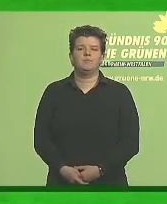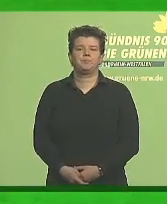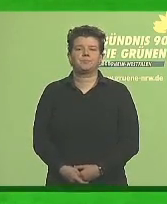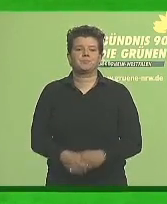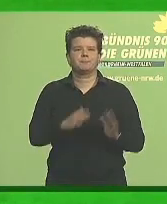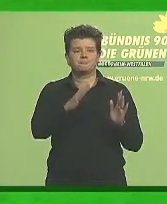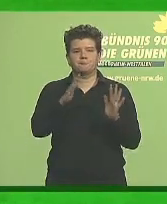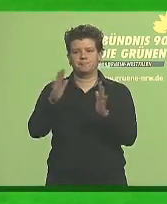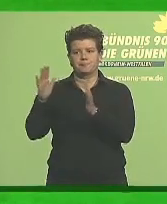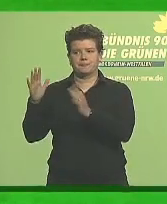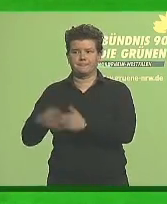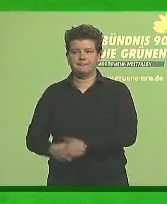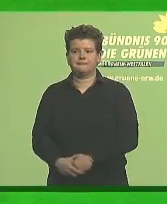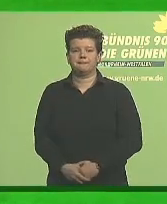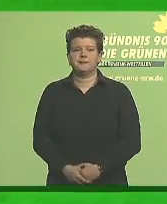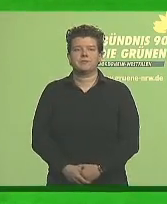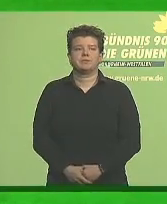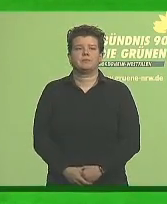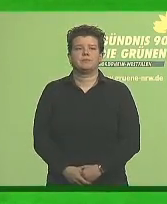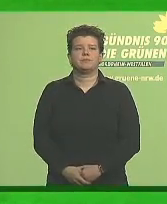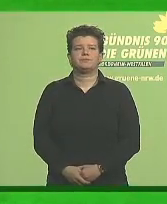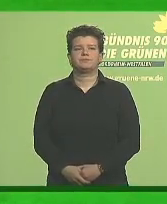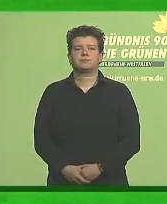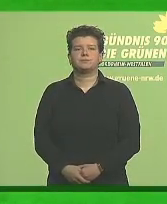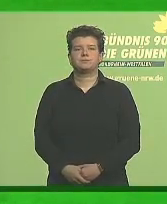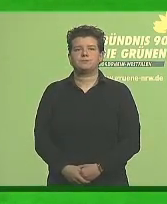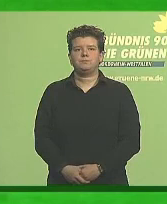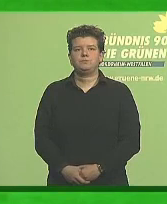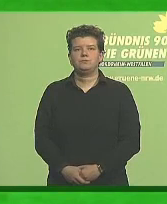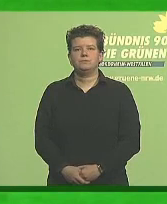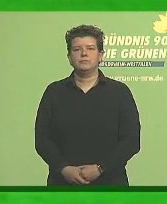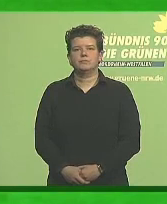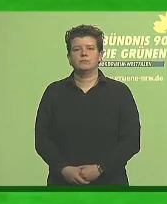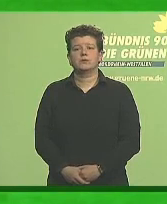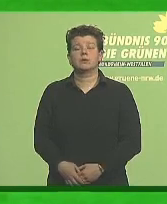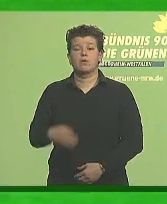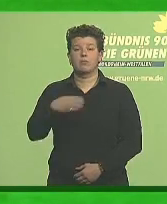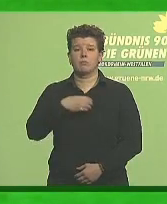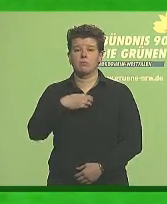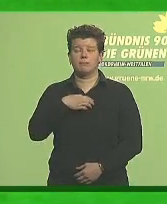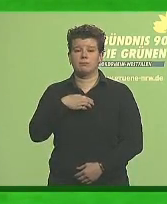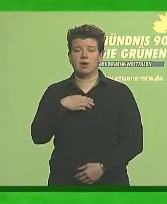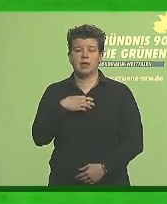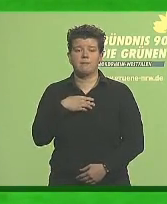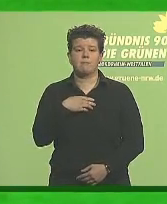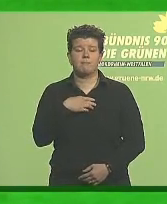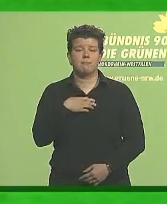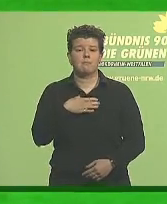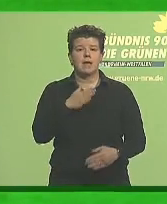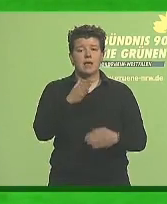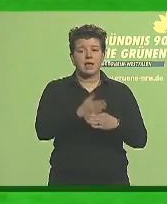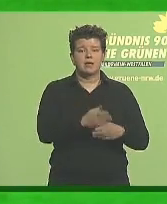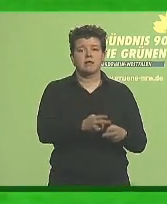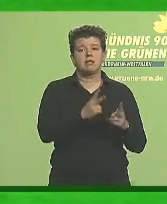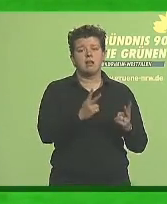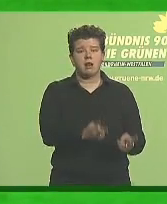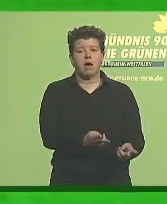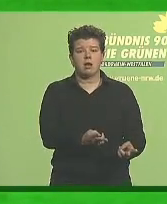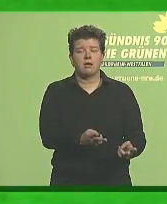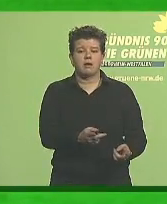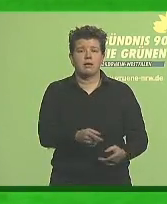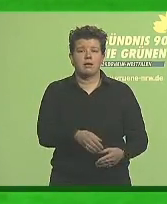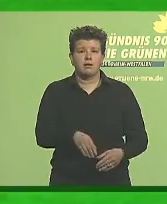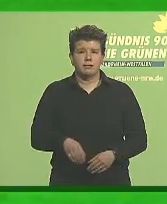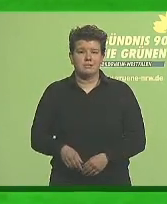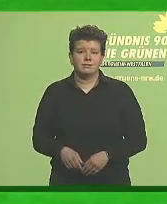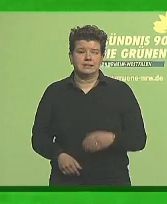Wenn man sich vornimmt, das Problem der Endlagerung neu anzugehen, von einem